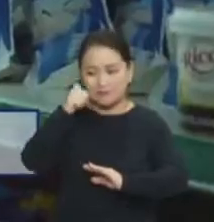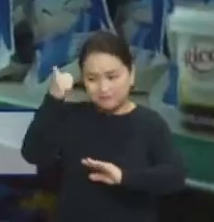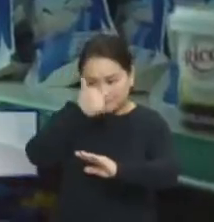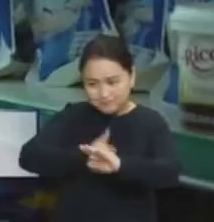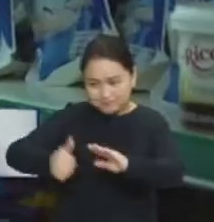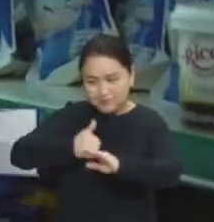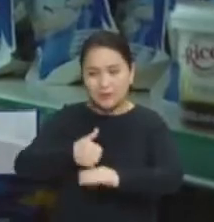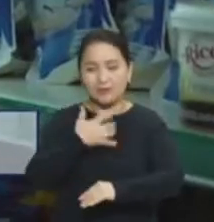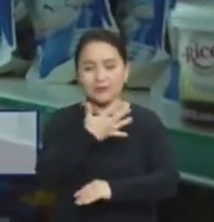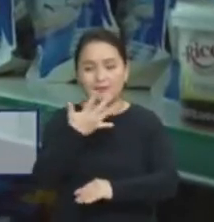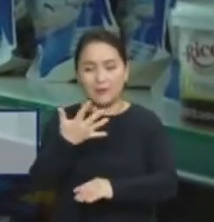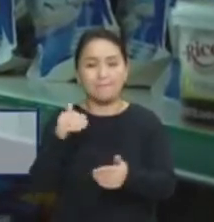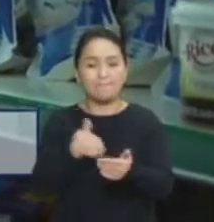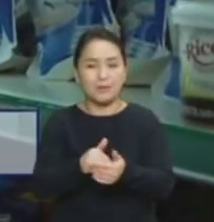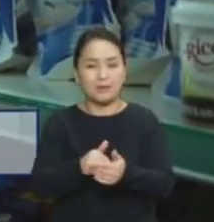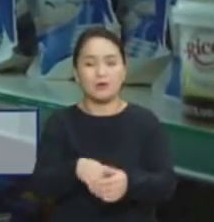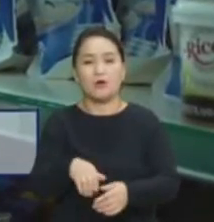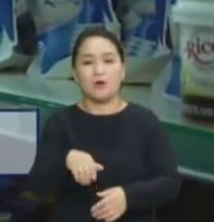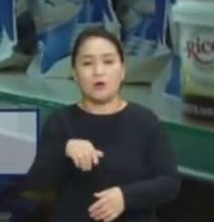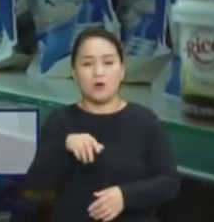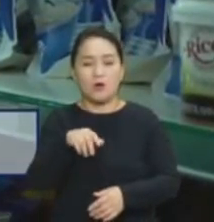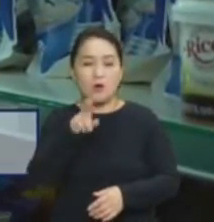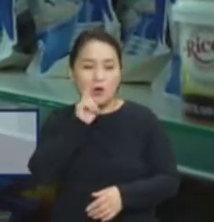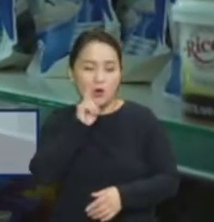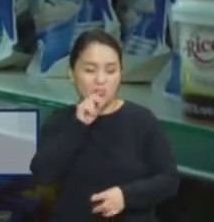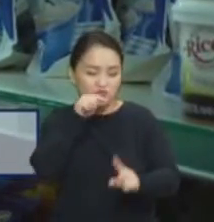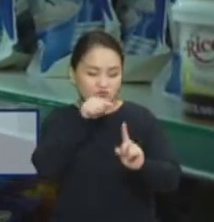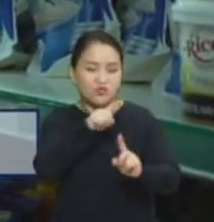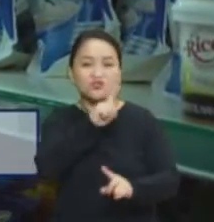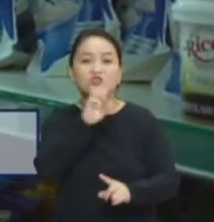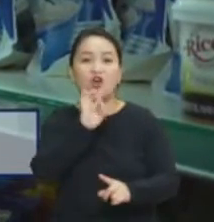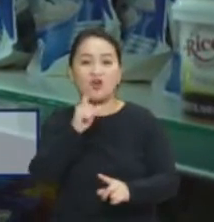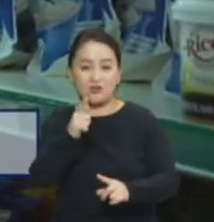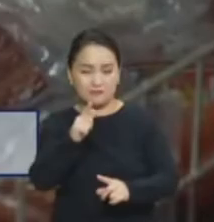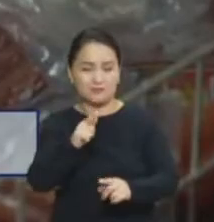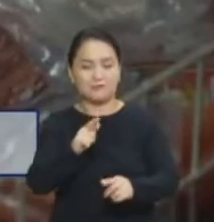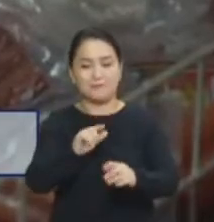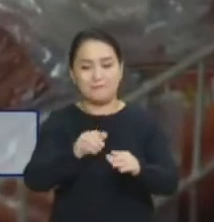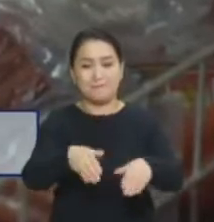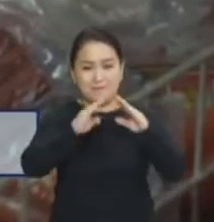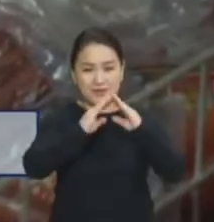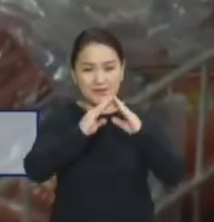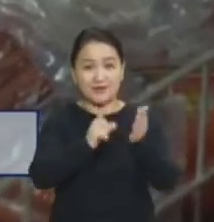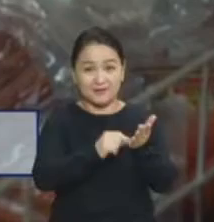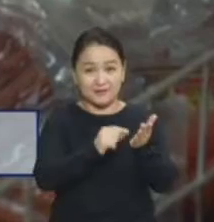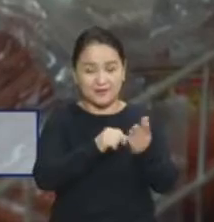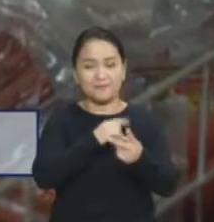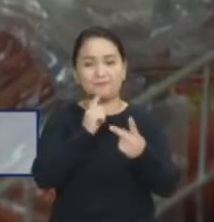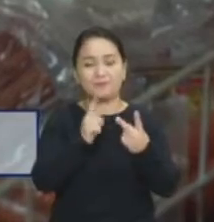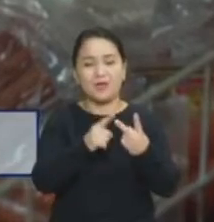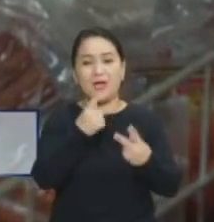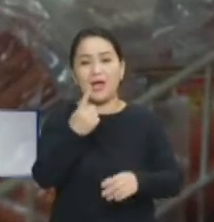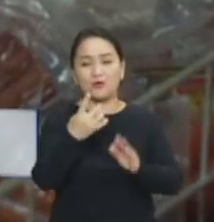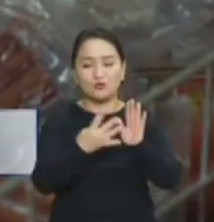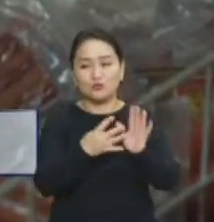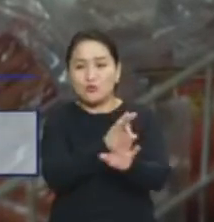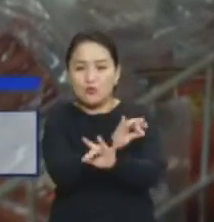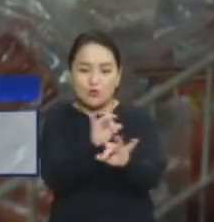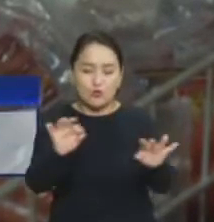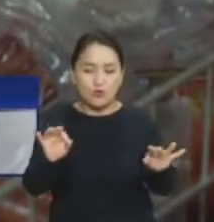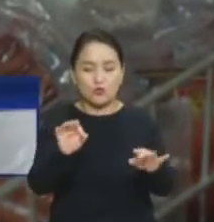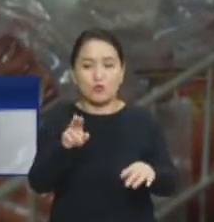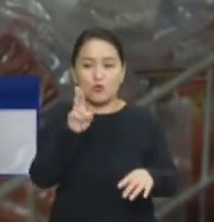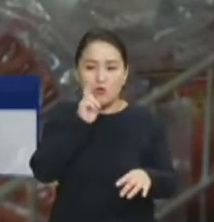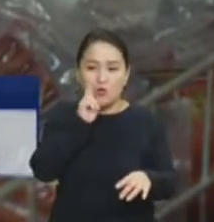үүднээс 55,000 тонны хүнсний зориудыг барьж байгуулах шаардлагатай болгож байна. Мөн 19 нэр төрлийн хүнсний бүтээгдэхүүнийг